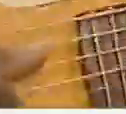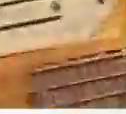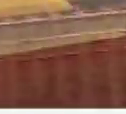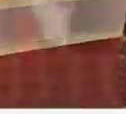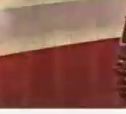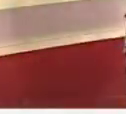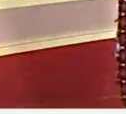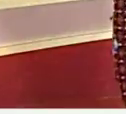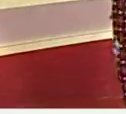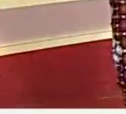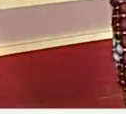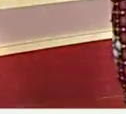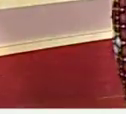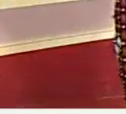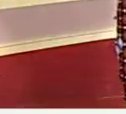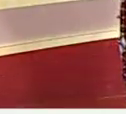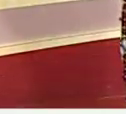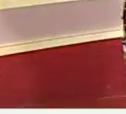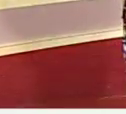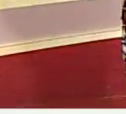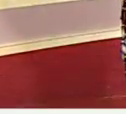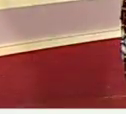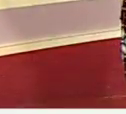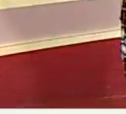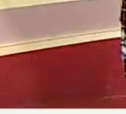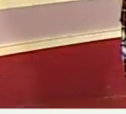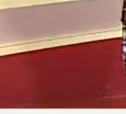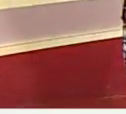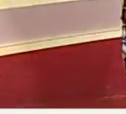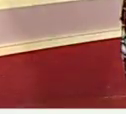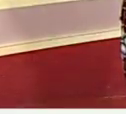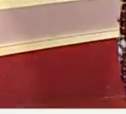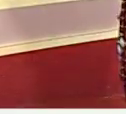yembo, amatu matinyu kapira,